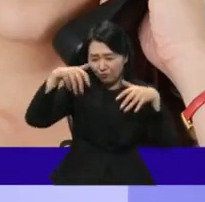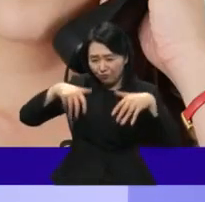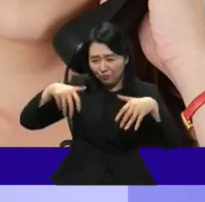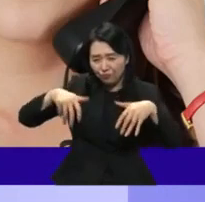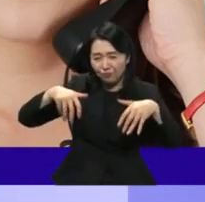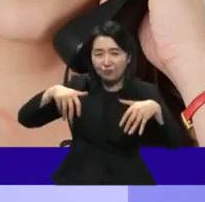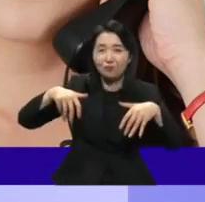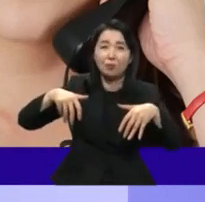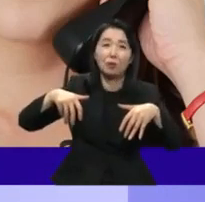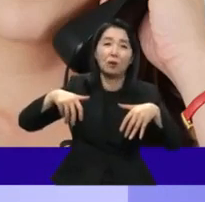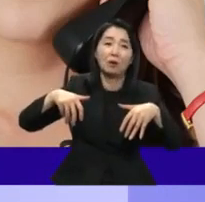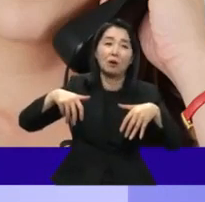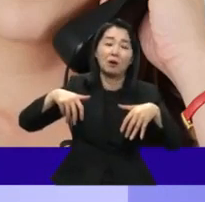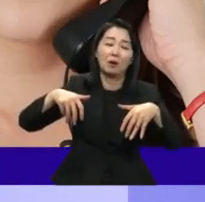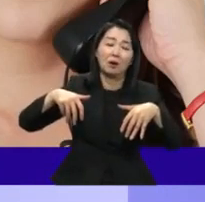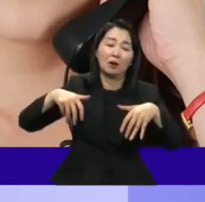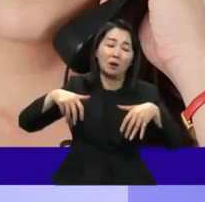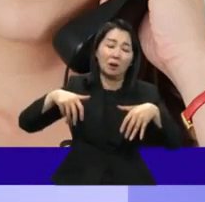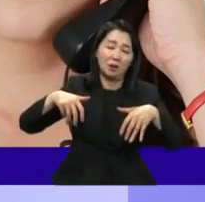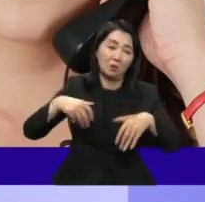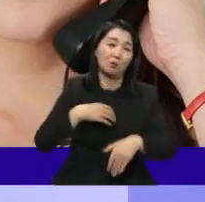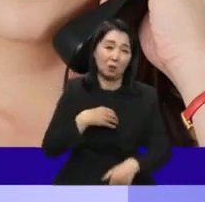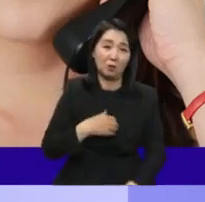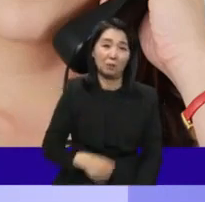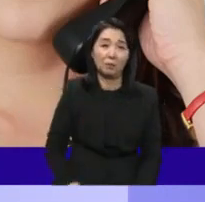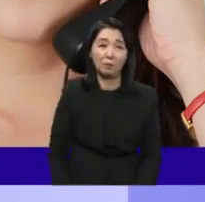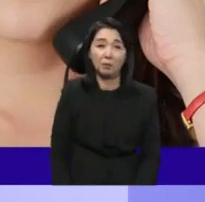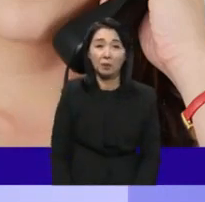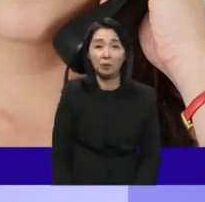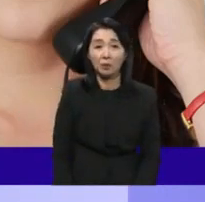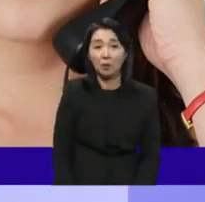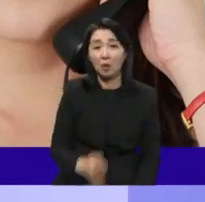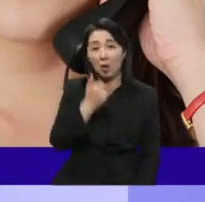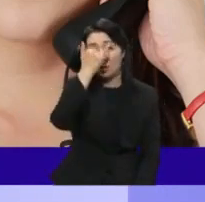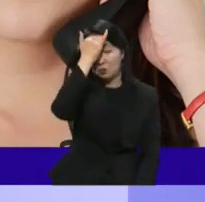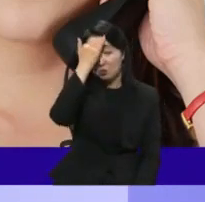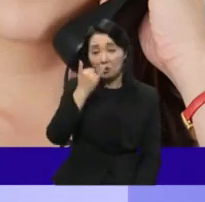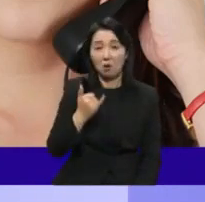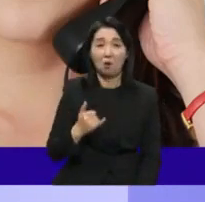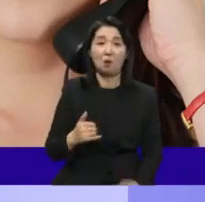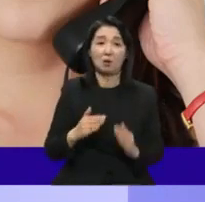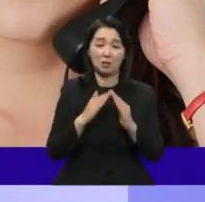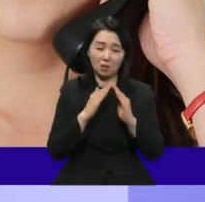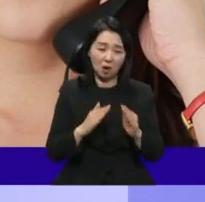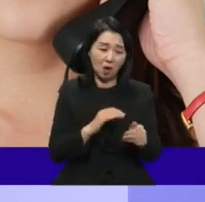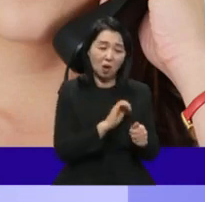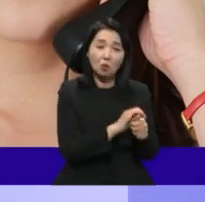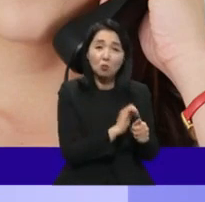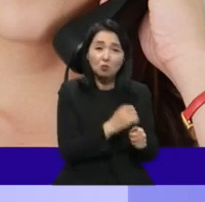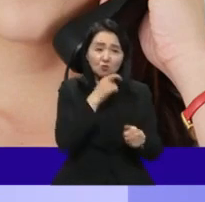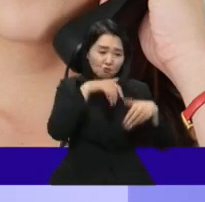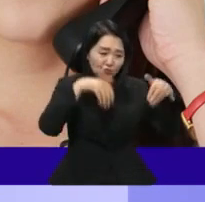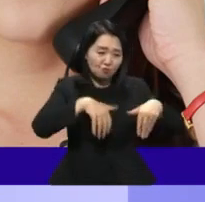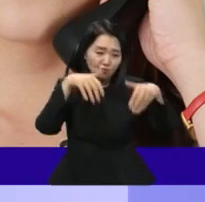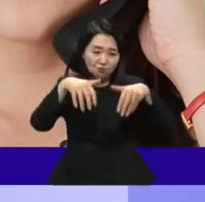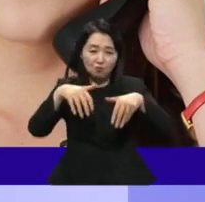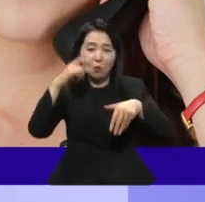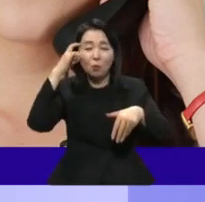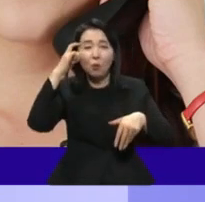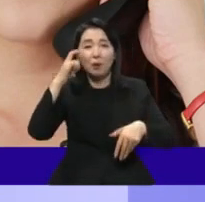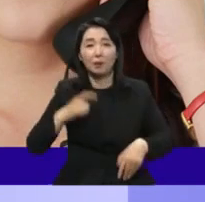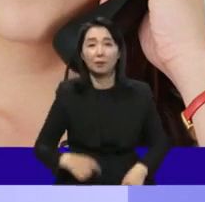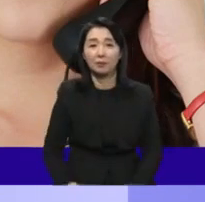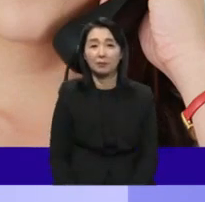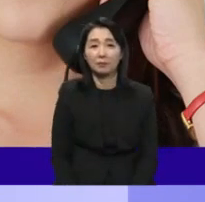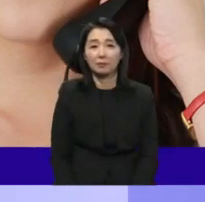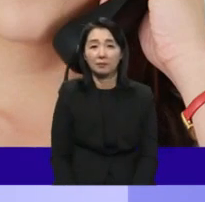반복될 가능성 이런 부분이 있는데 충청 전라 경북지역 물폭탄이 집중되고 있는 이유 어떻게 분석을 하고